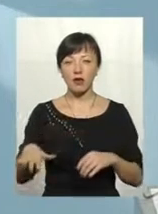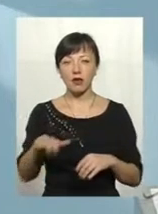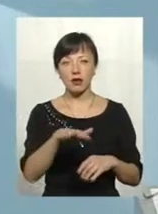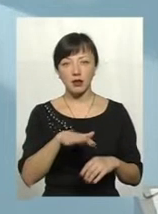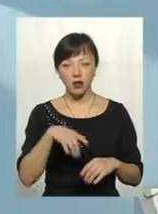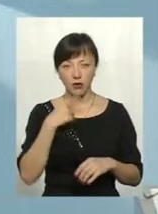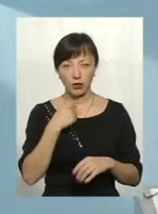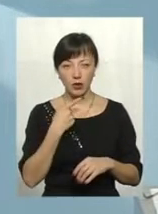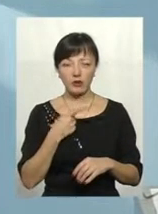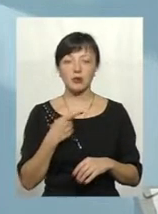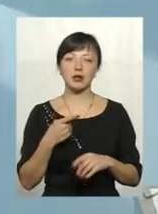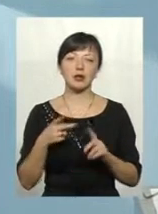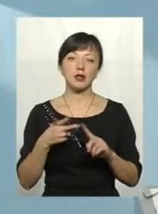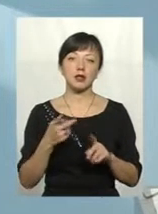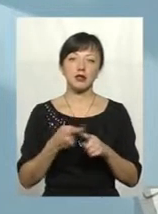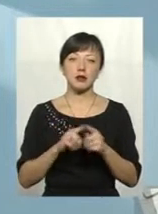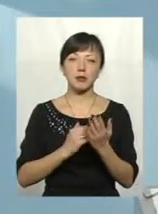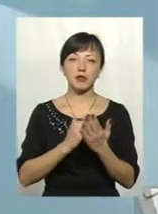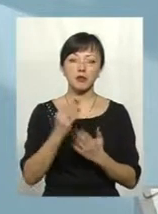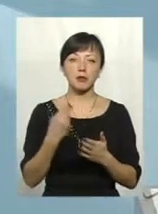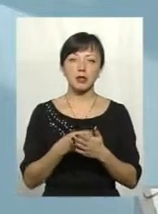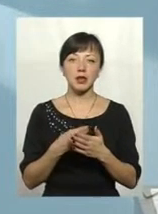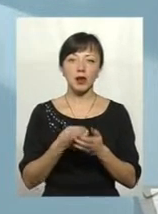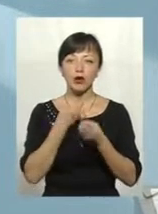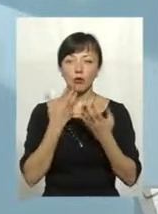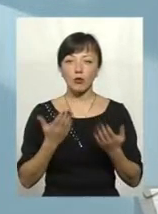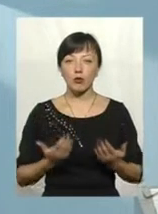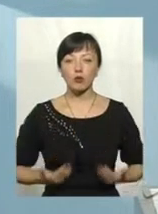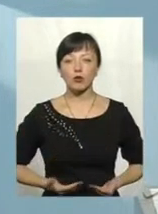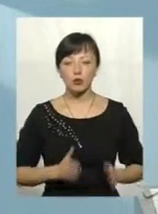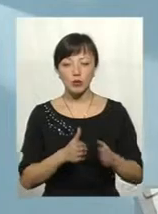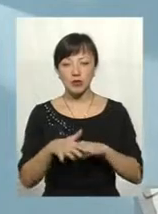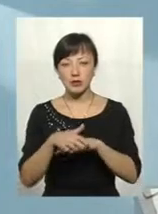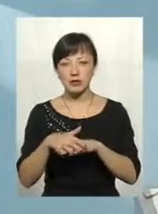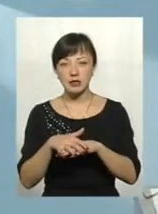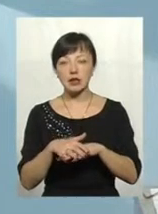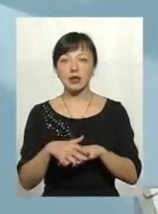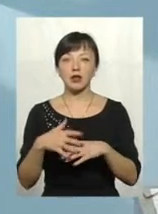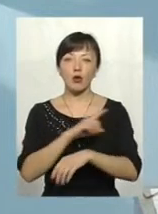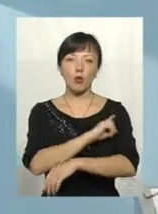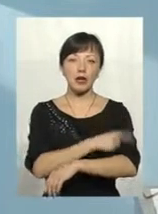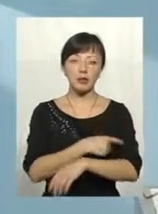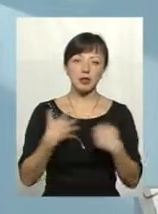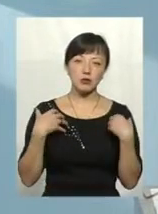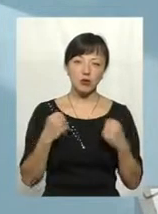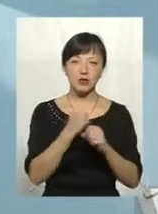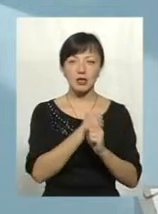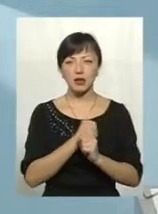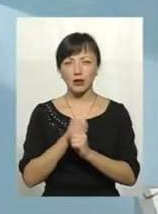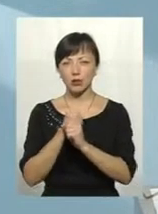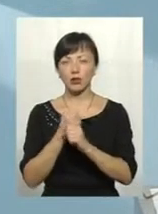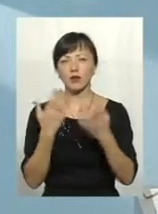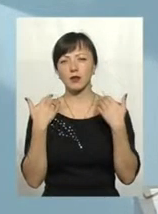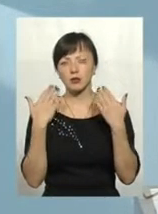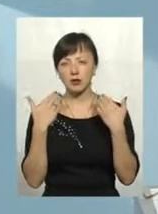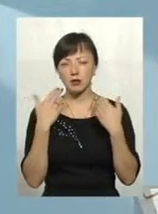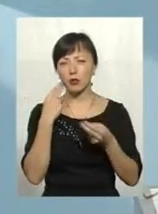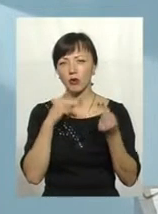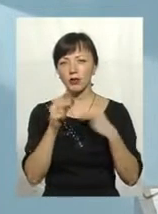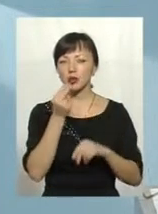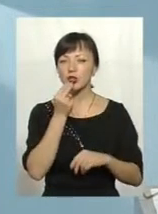про оздоровлення, це підвищення матеріального добробуту населення, укріплення здоров'я населення, це санаторії,